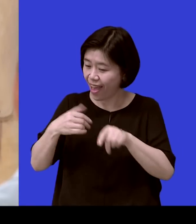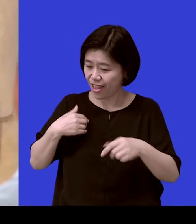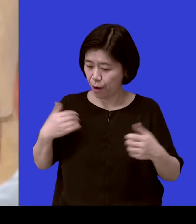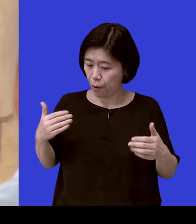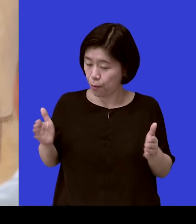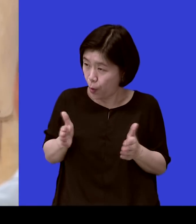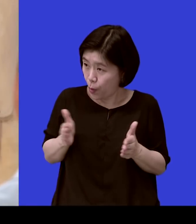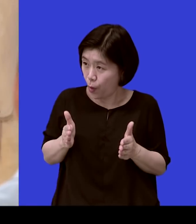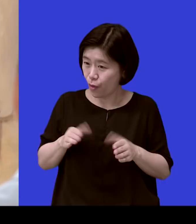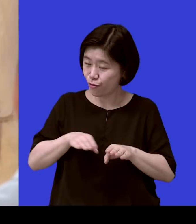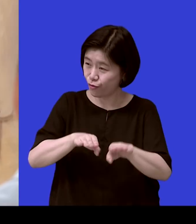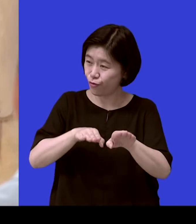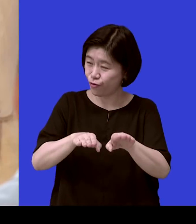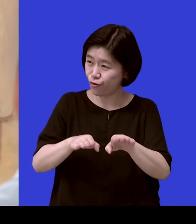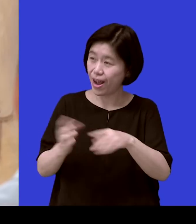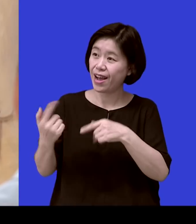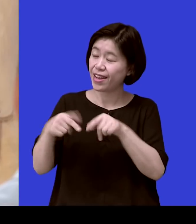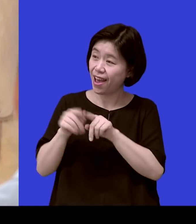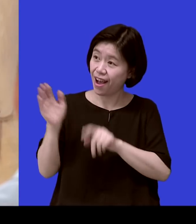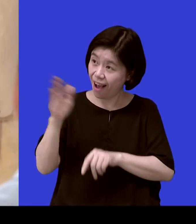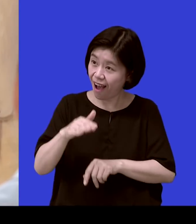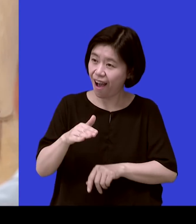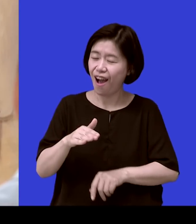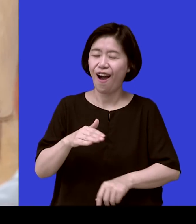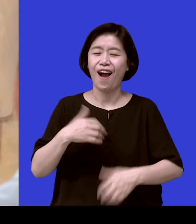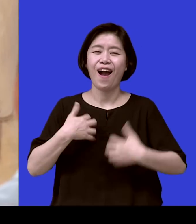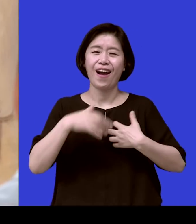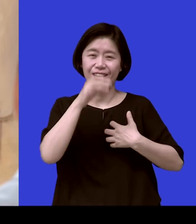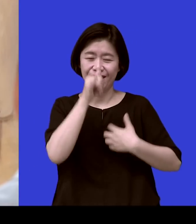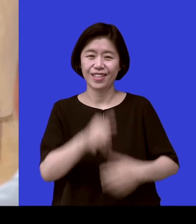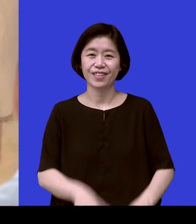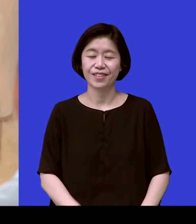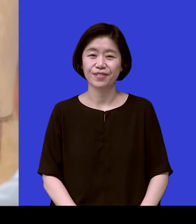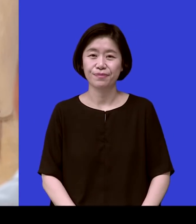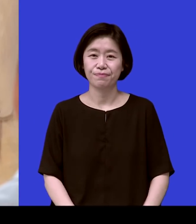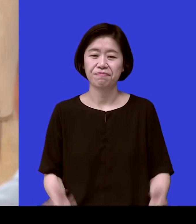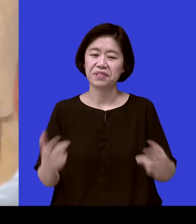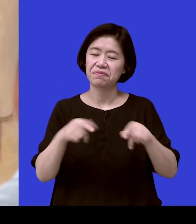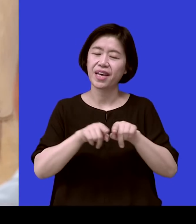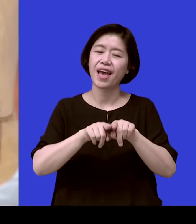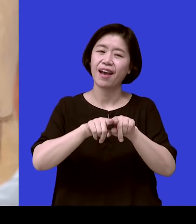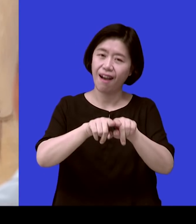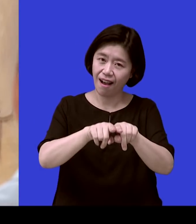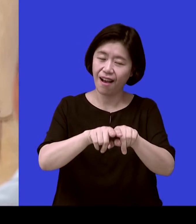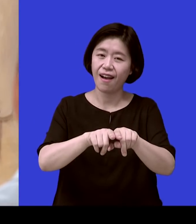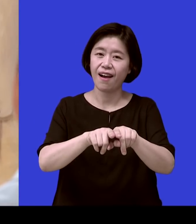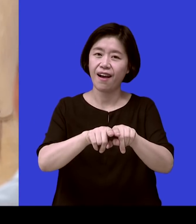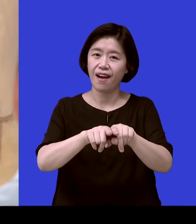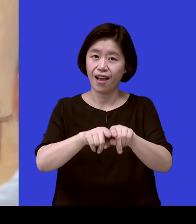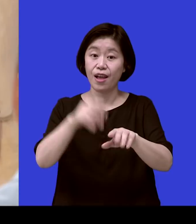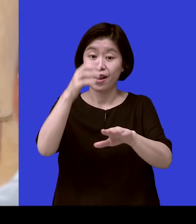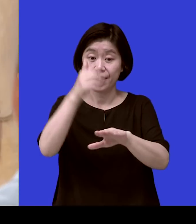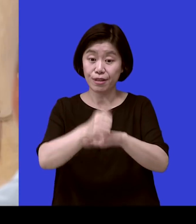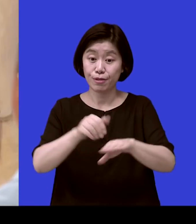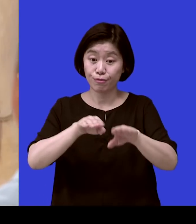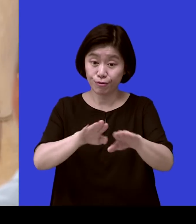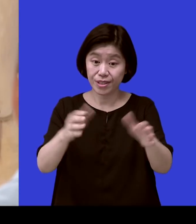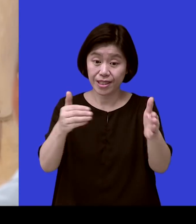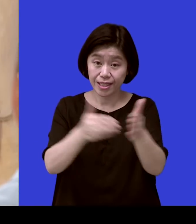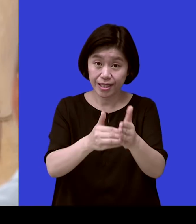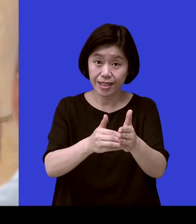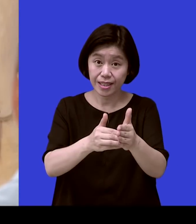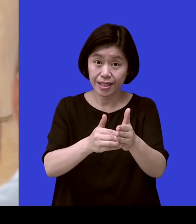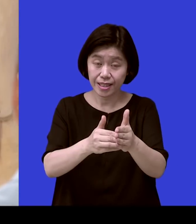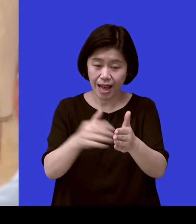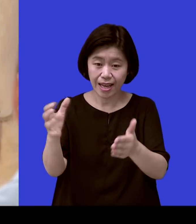고쳤죠. 그거를 고치러 갈 때 너무 행복했는데 고친 것을 찾으러 갈 때는 아이가 혼자